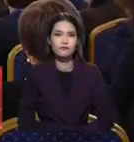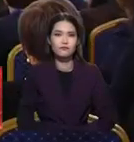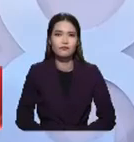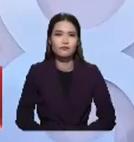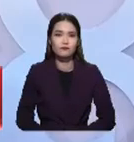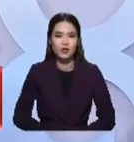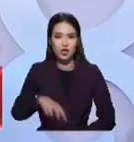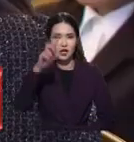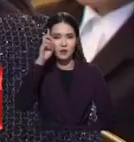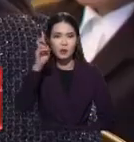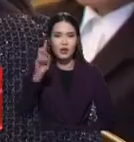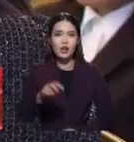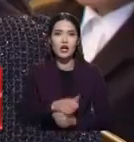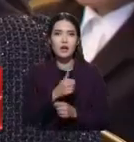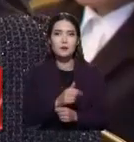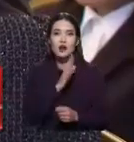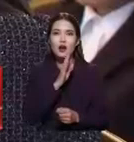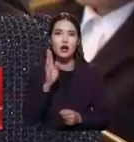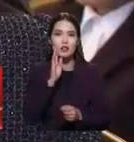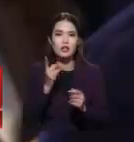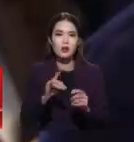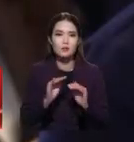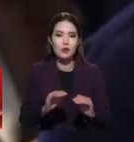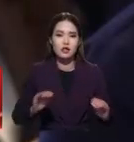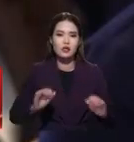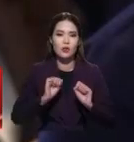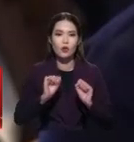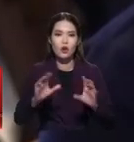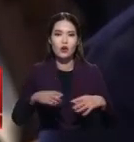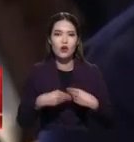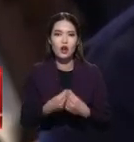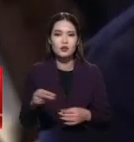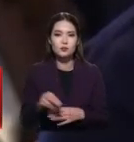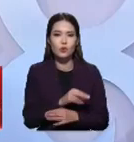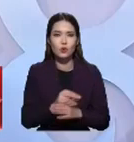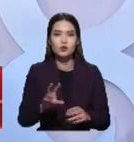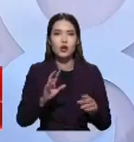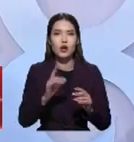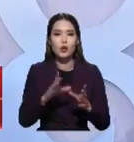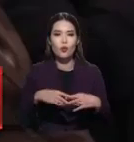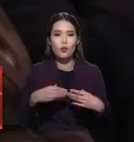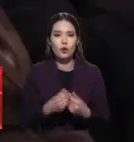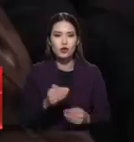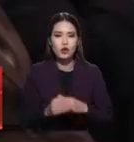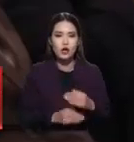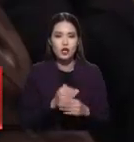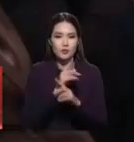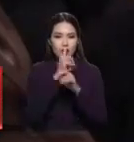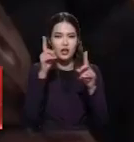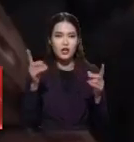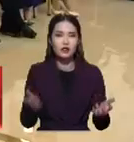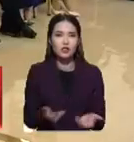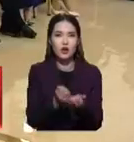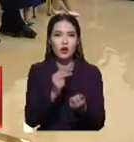Мемлекет басшысы ана мен баланы қорғау, отбасы тәрбиесімен отбасылық құндылықтар мәселесіне ерекше көңіл бөліп келе